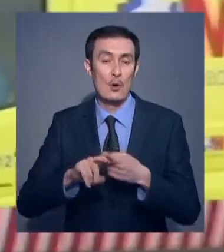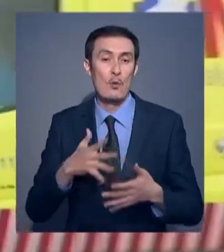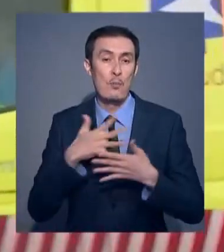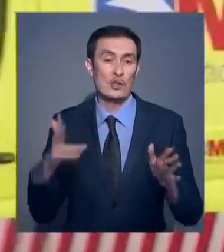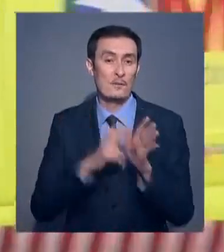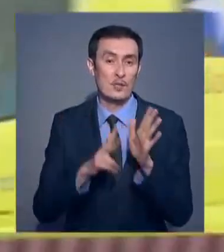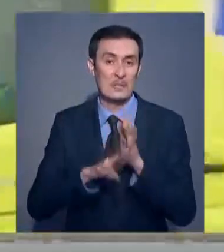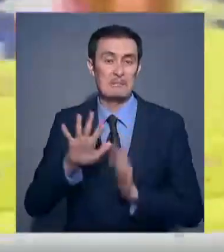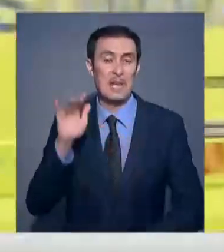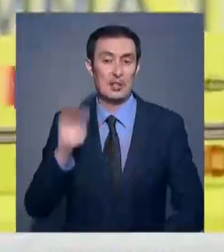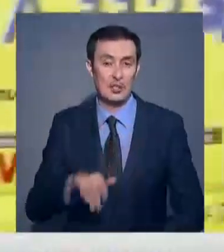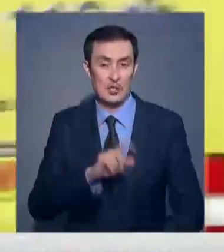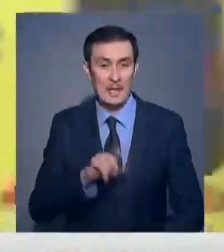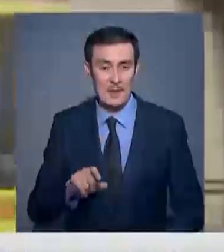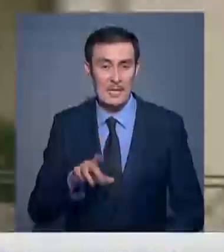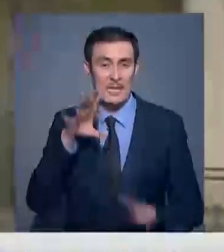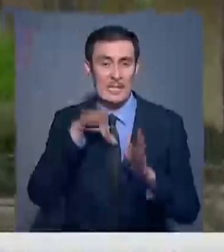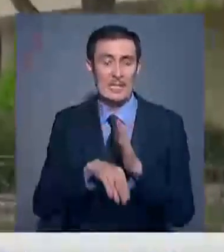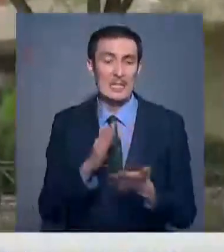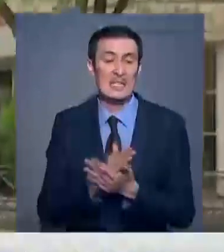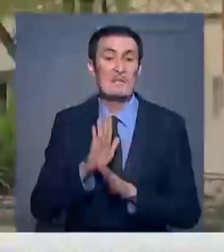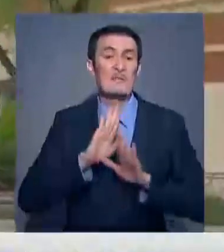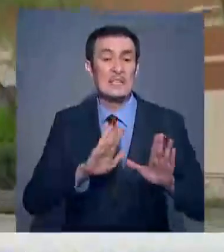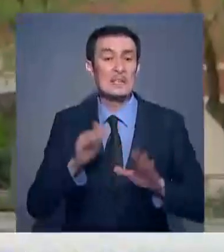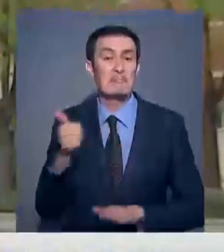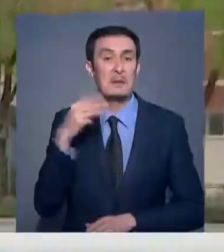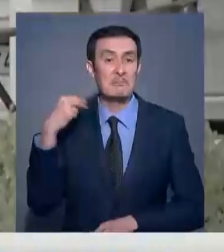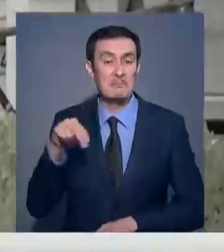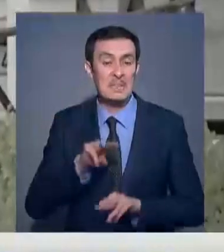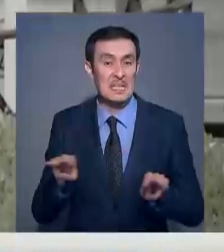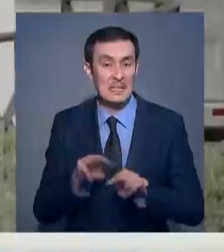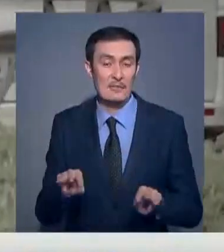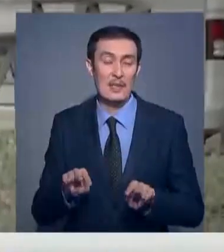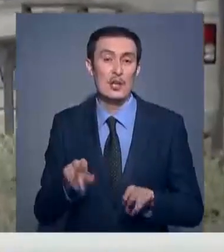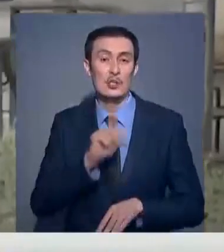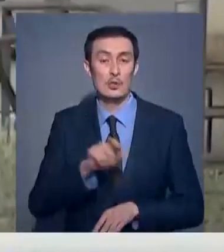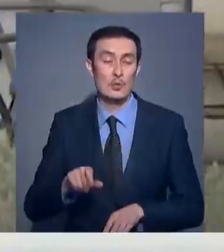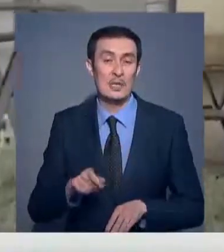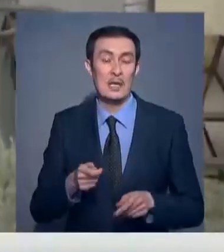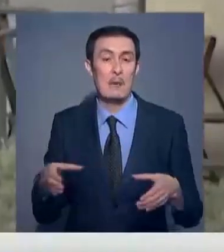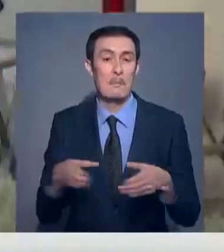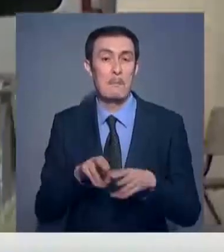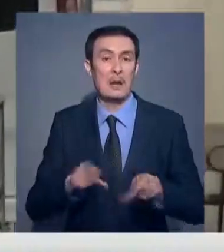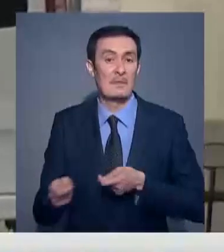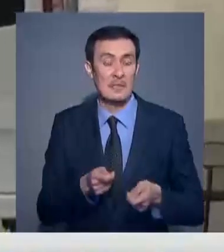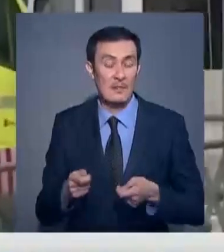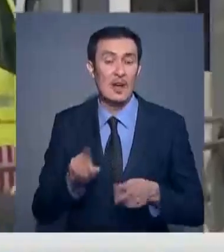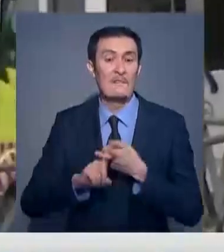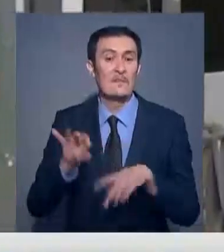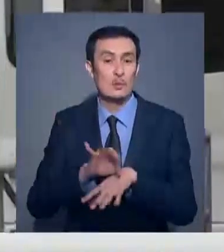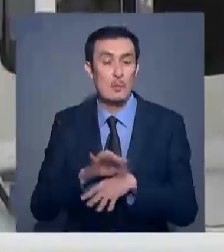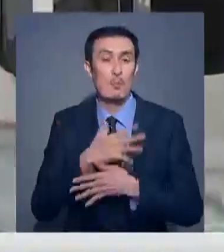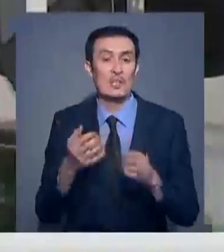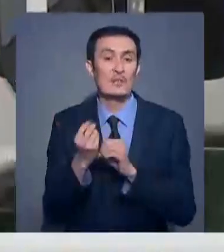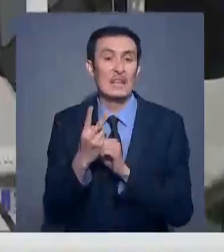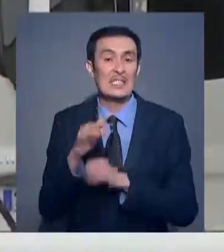превысило 85 тысяч человек. Среди них вице-премьер страны и сотрудники аппарата правительства. Также коронавирусом заразились